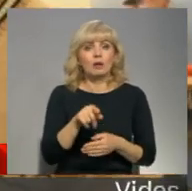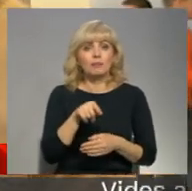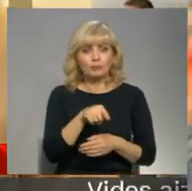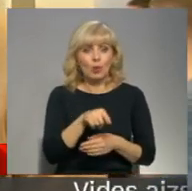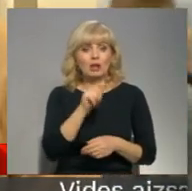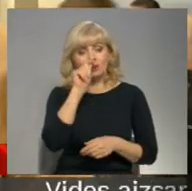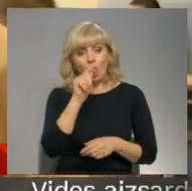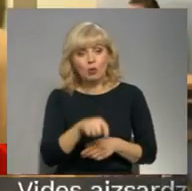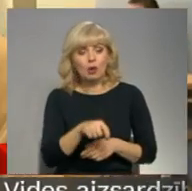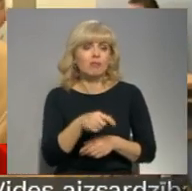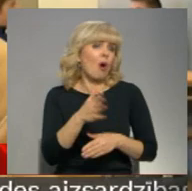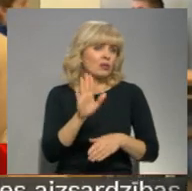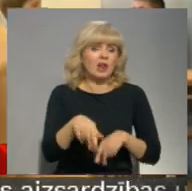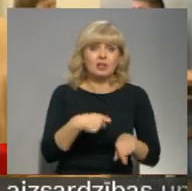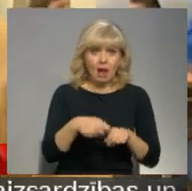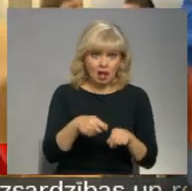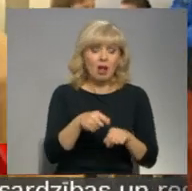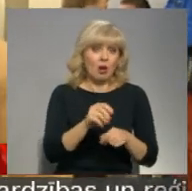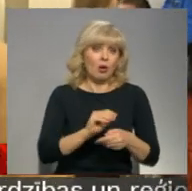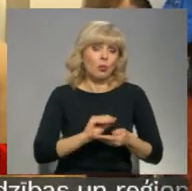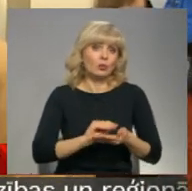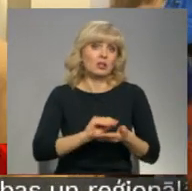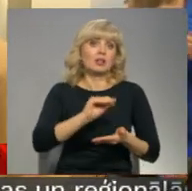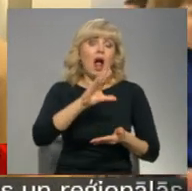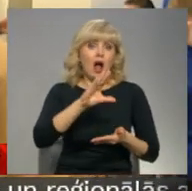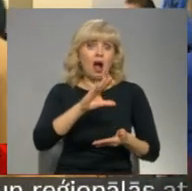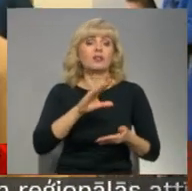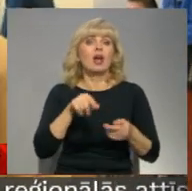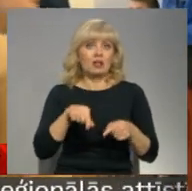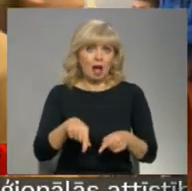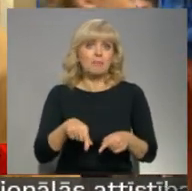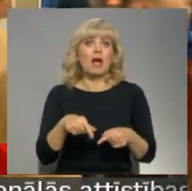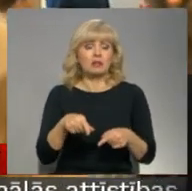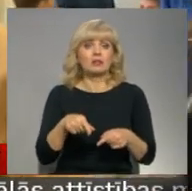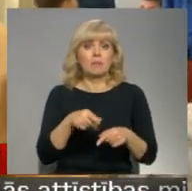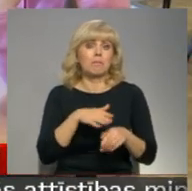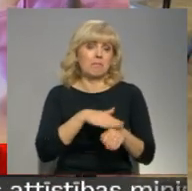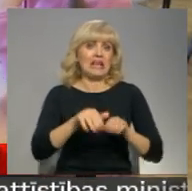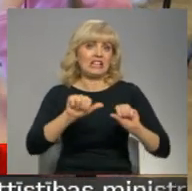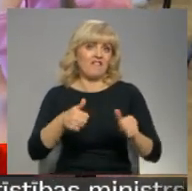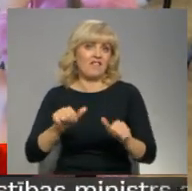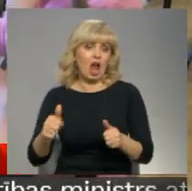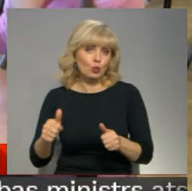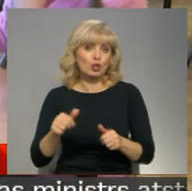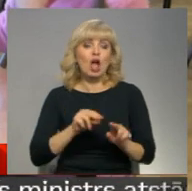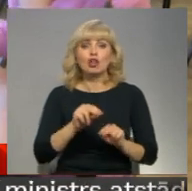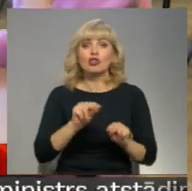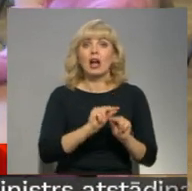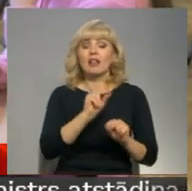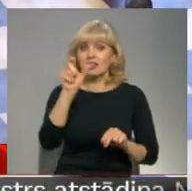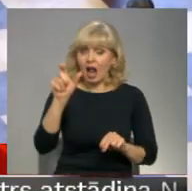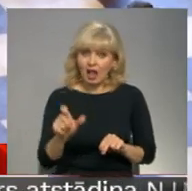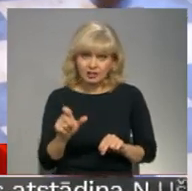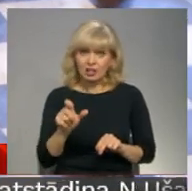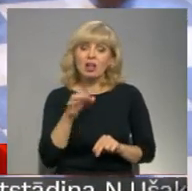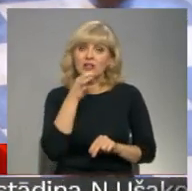spēlēm, vai ne. Un tas viss uzkrājas, un tā viņa pilnveidojas. Arī šaha trenera Guna Skujiņa